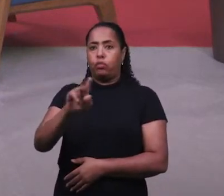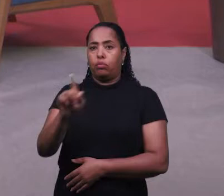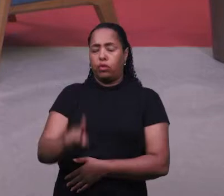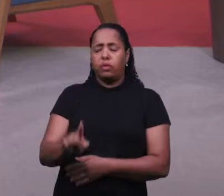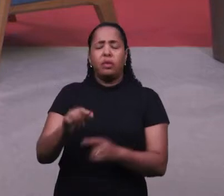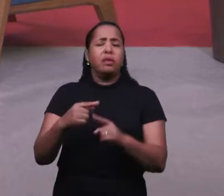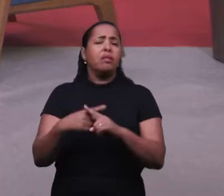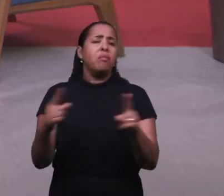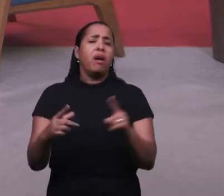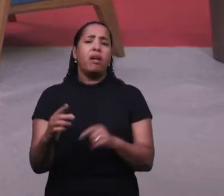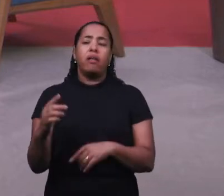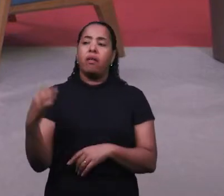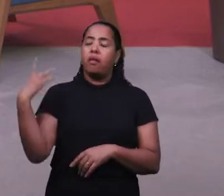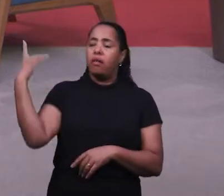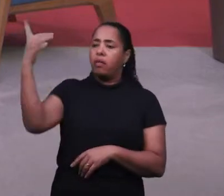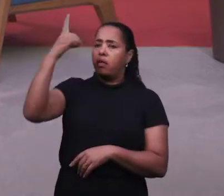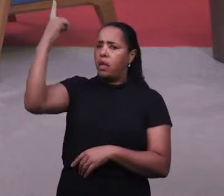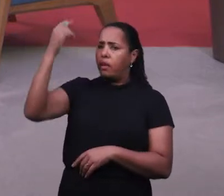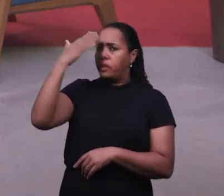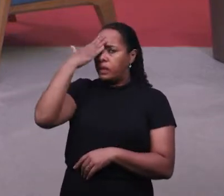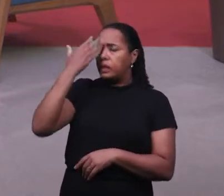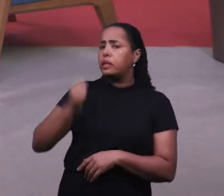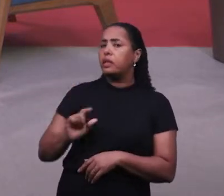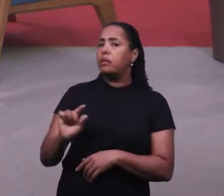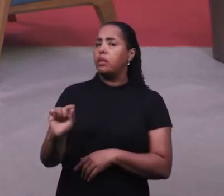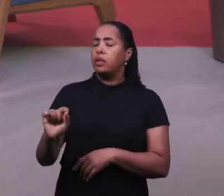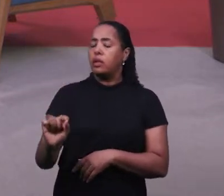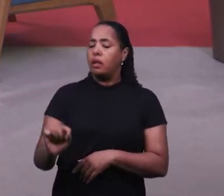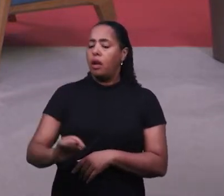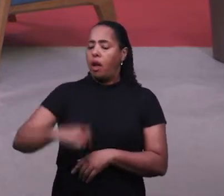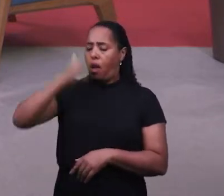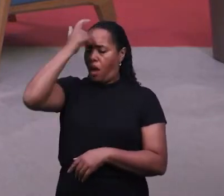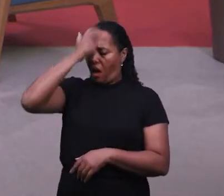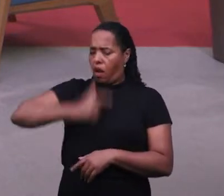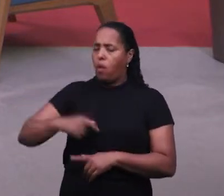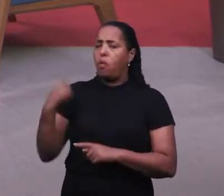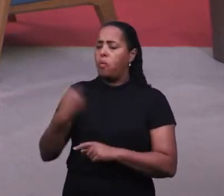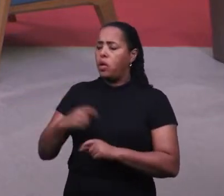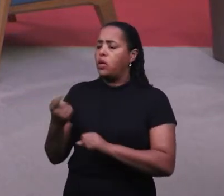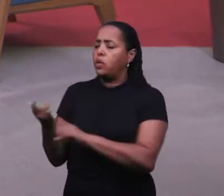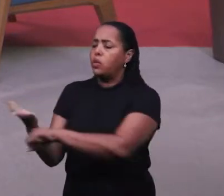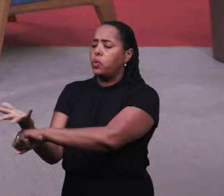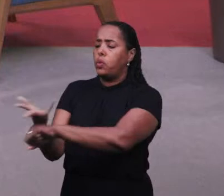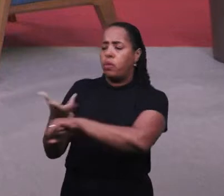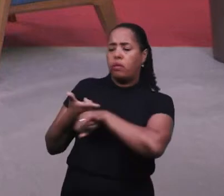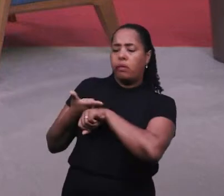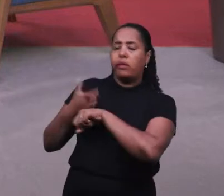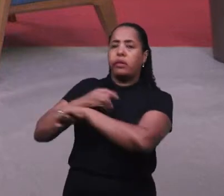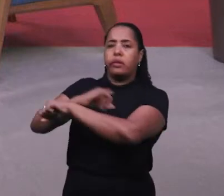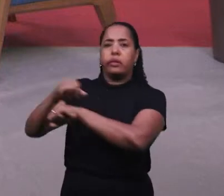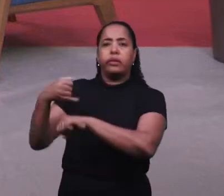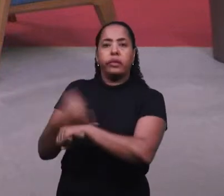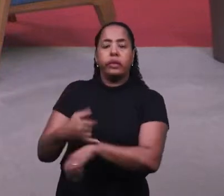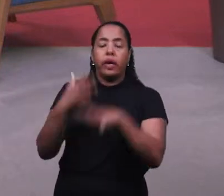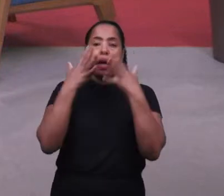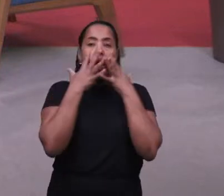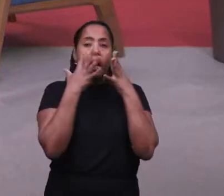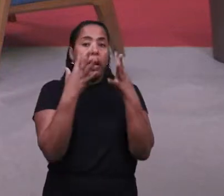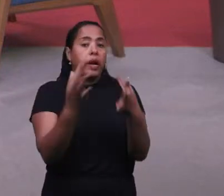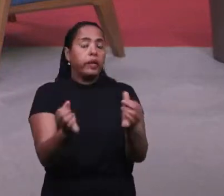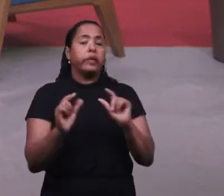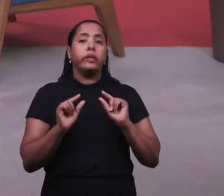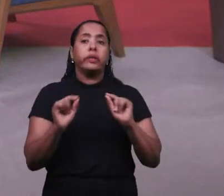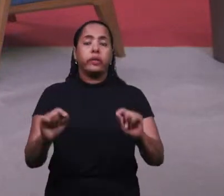c'était la ville des Jébusiens. David, il savait une chose, je dois conquérir